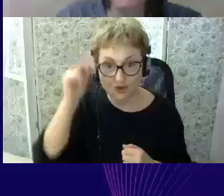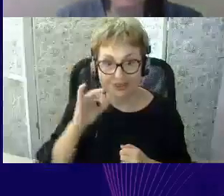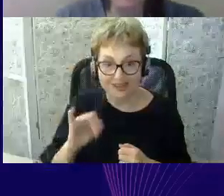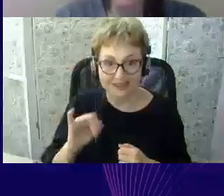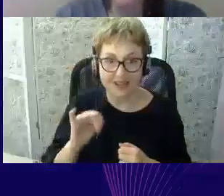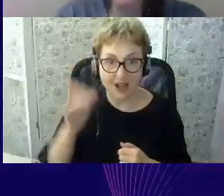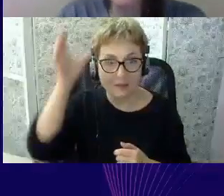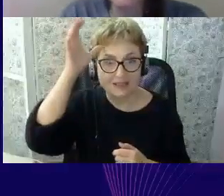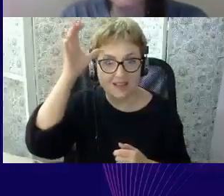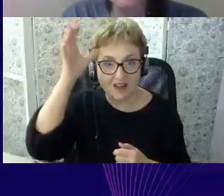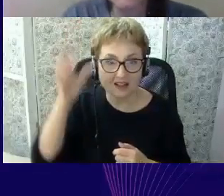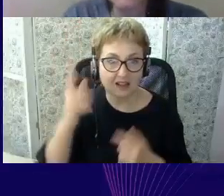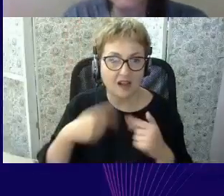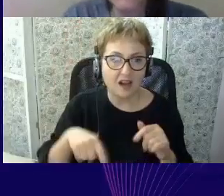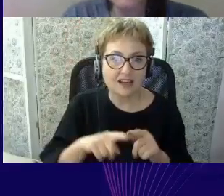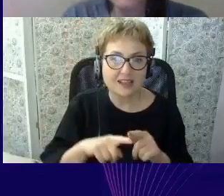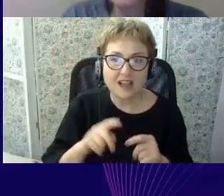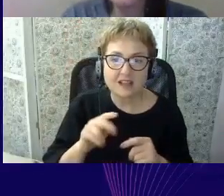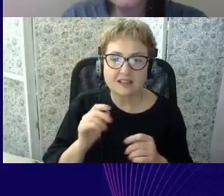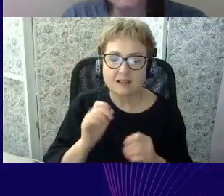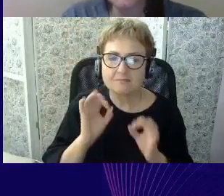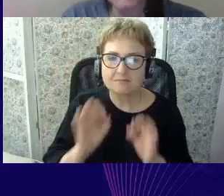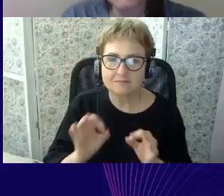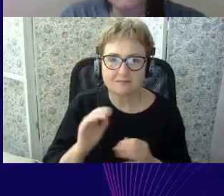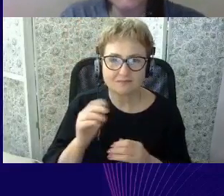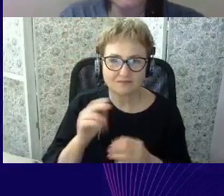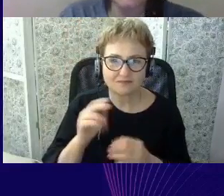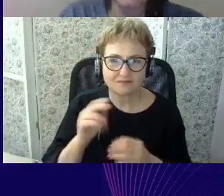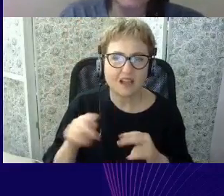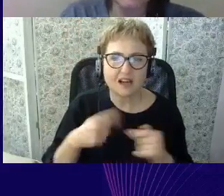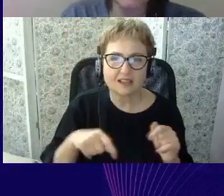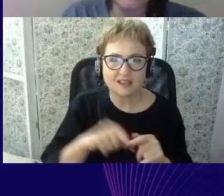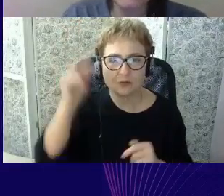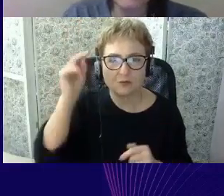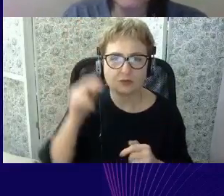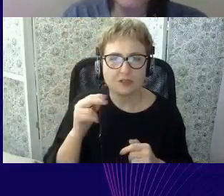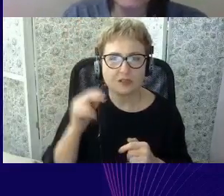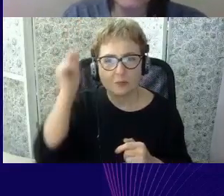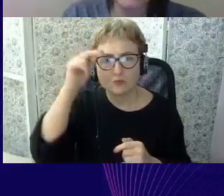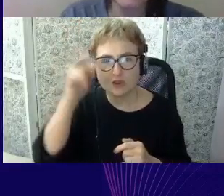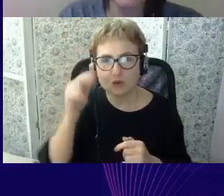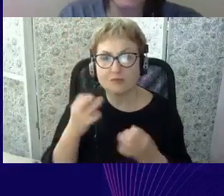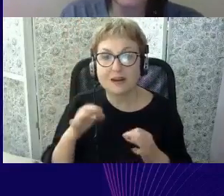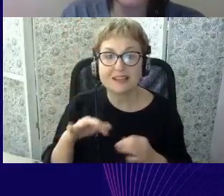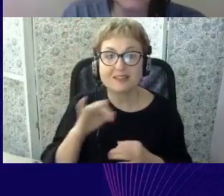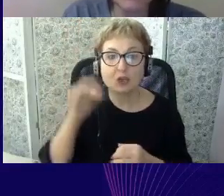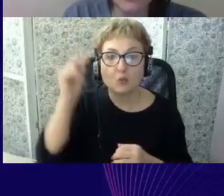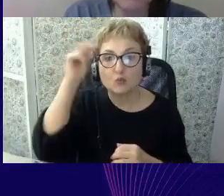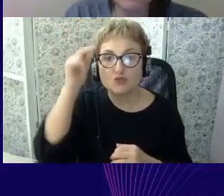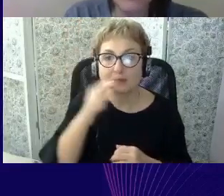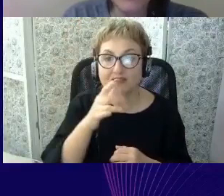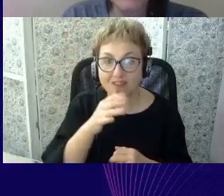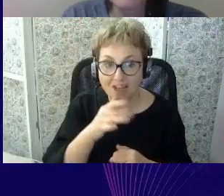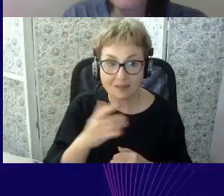и образовательной организации корректно выстроить процесс организации учебного пространства и учебного